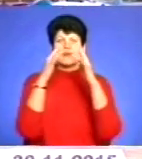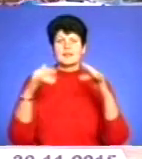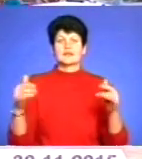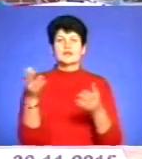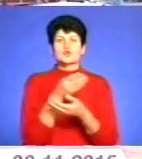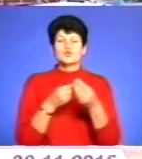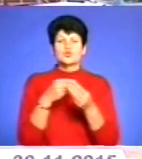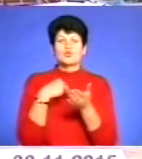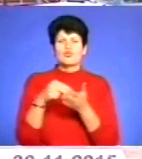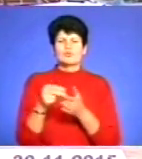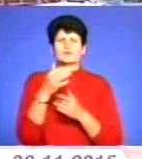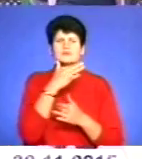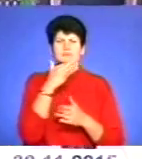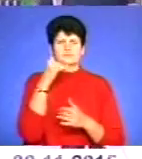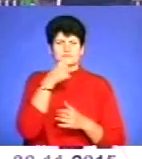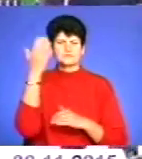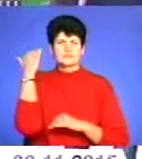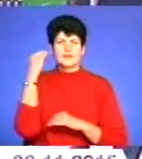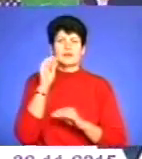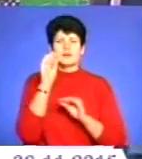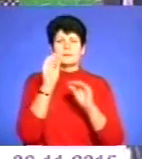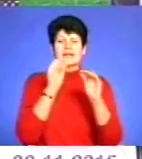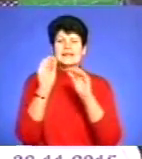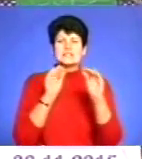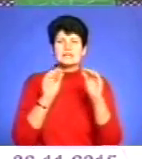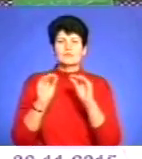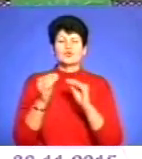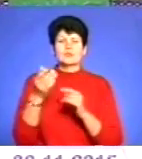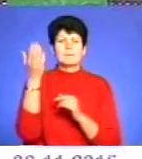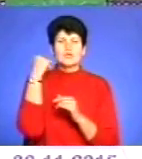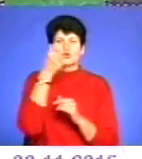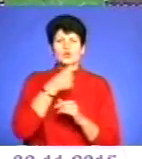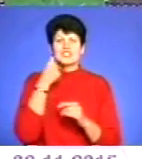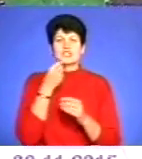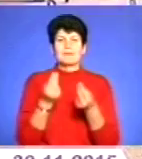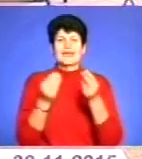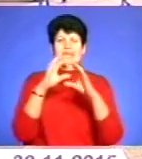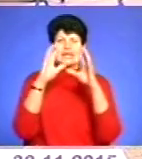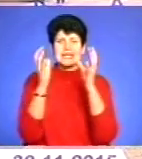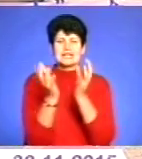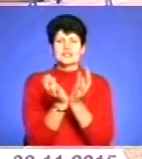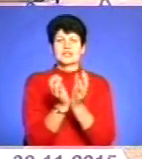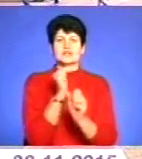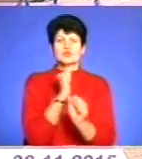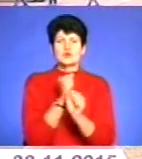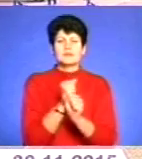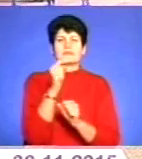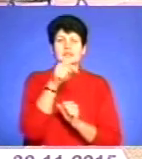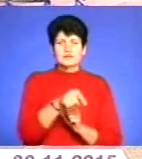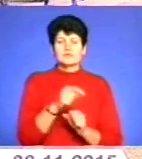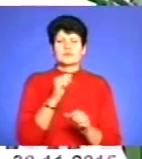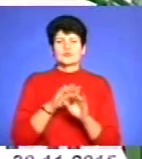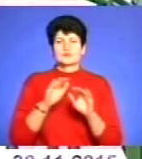куплено ще кілька років тому. Її прикрашатимуть торічніми іграшками, а також цьогорічними виробами, які виготовляють школярі